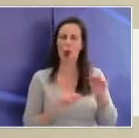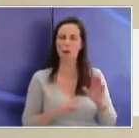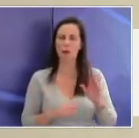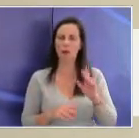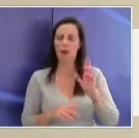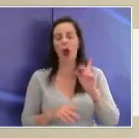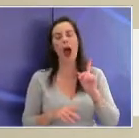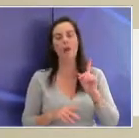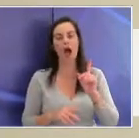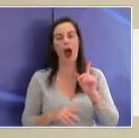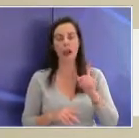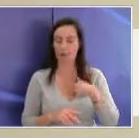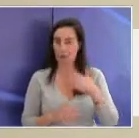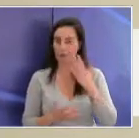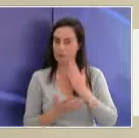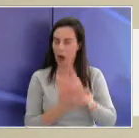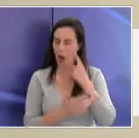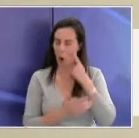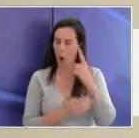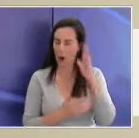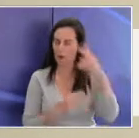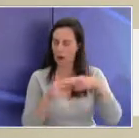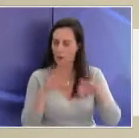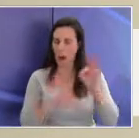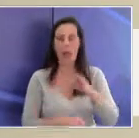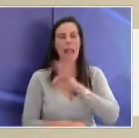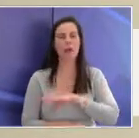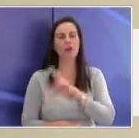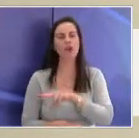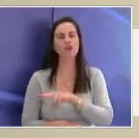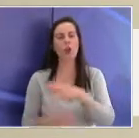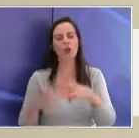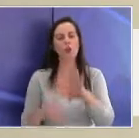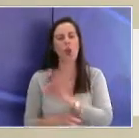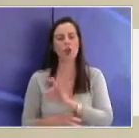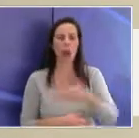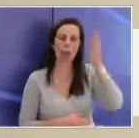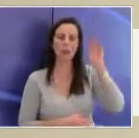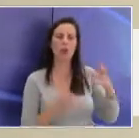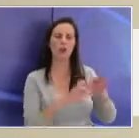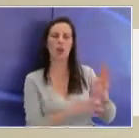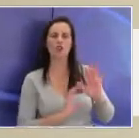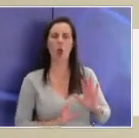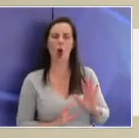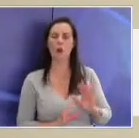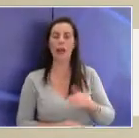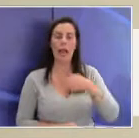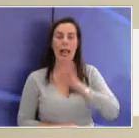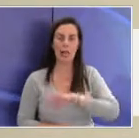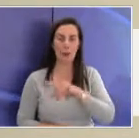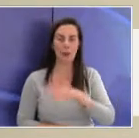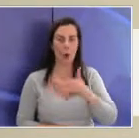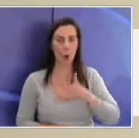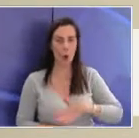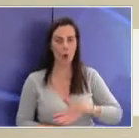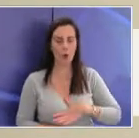פה אלקטורט אחר, צריך לומר. אם אנחנו כבר צופי פני בחירות, ליברמן יש לו אלקטורט מסוים ולפיד יש לו אלקטורט אחר. כלומר, ליברמן, אם הוא